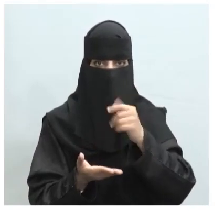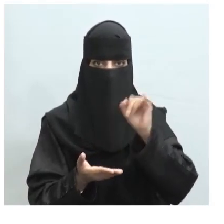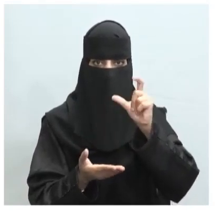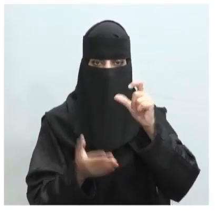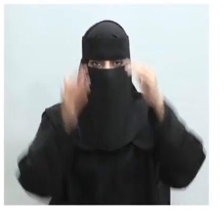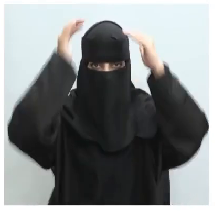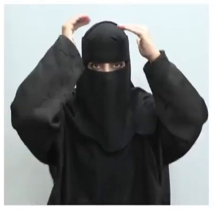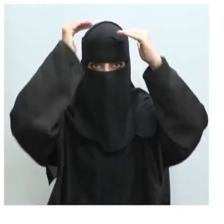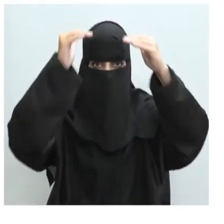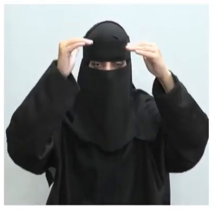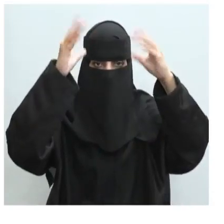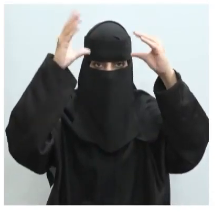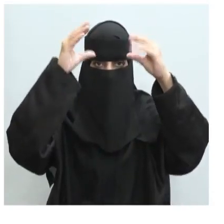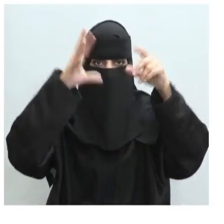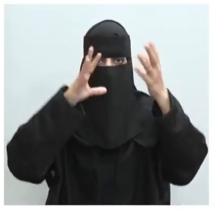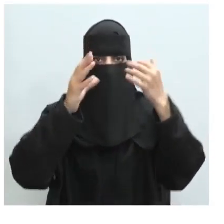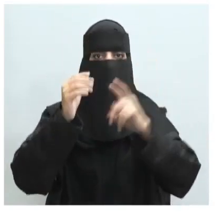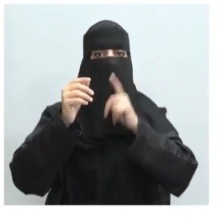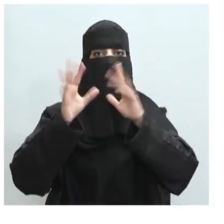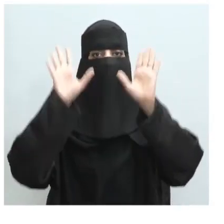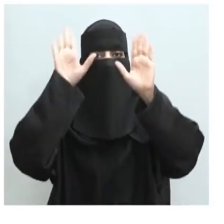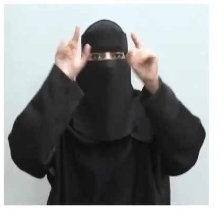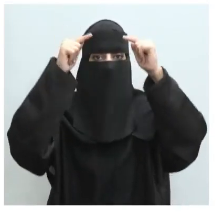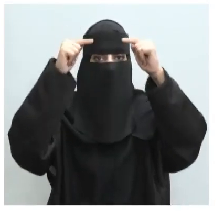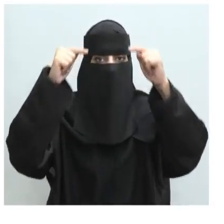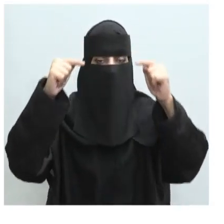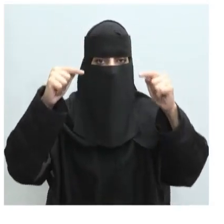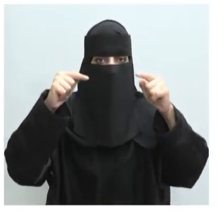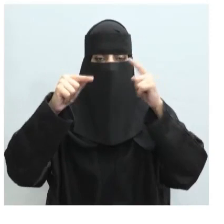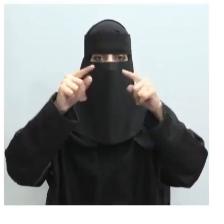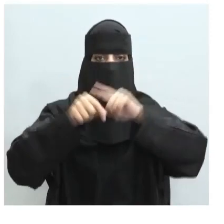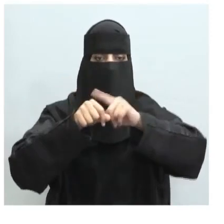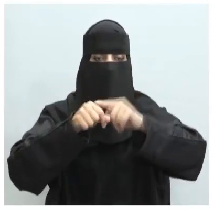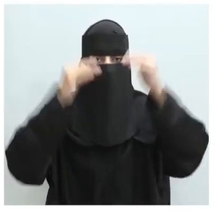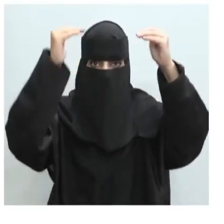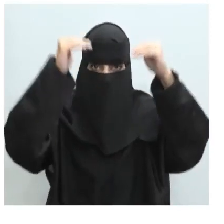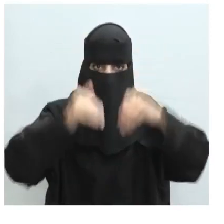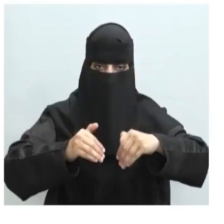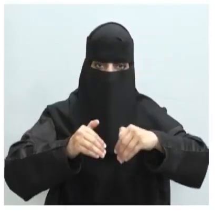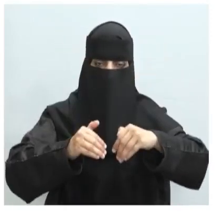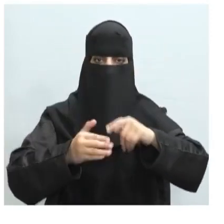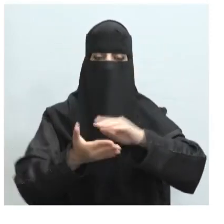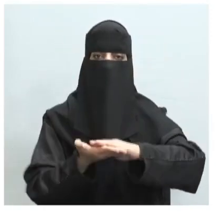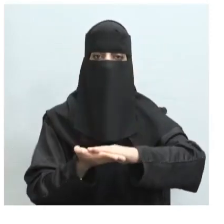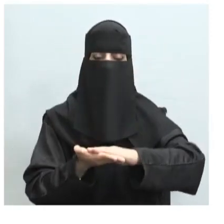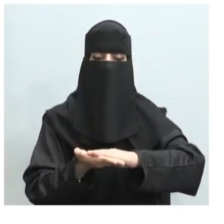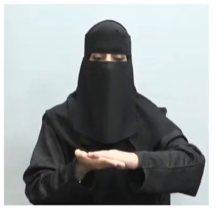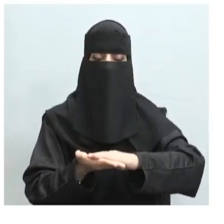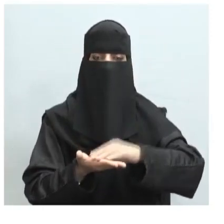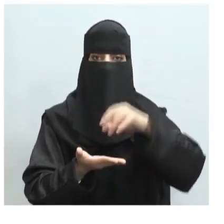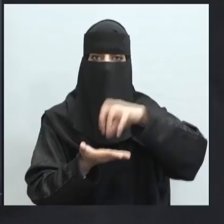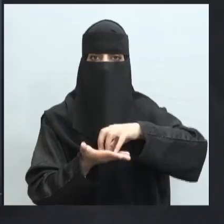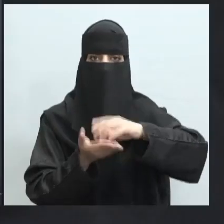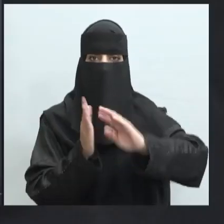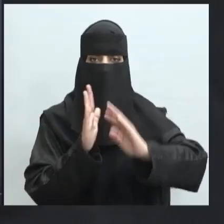الغيمه التي اكتسبت هذه الشحنات الكهربائيه الى الارض وذلك عبر منطقه تكون